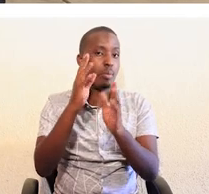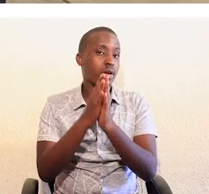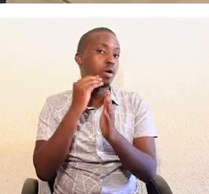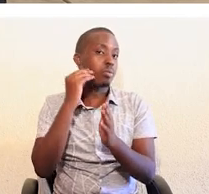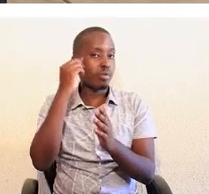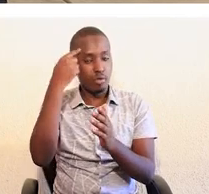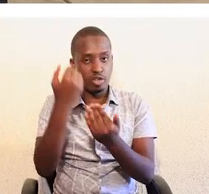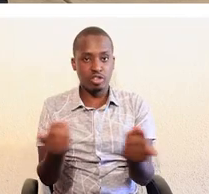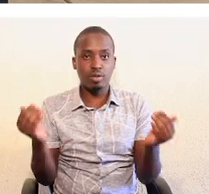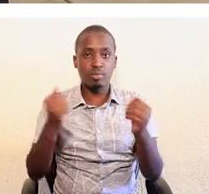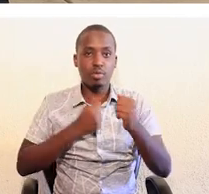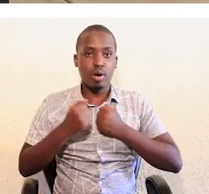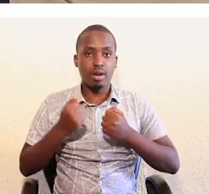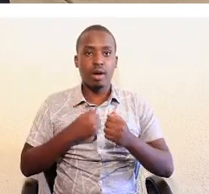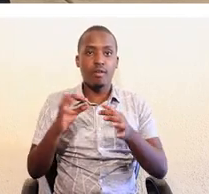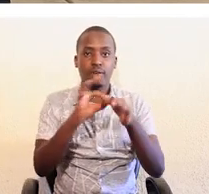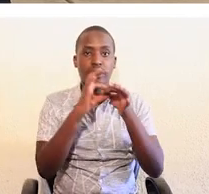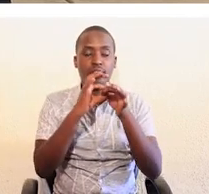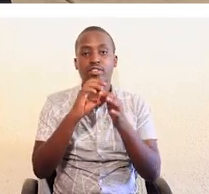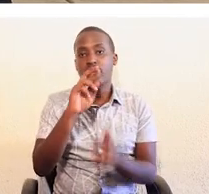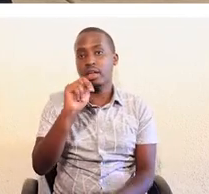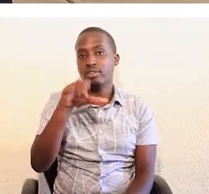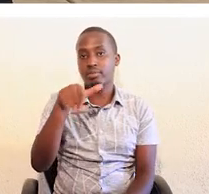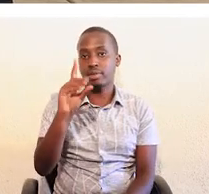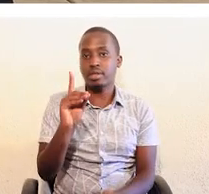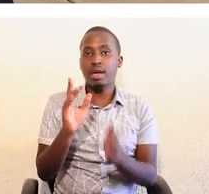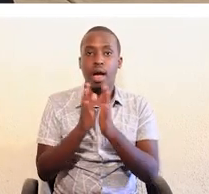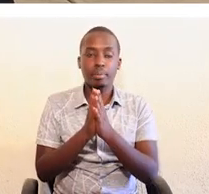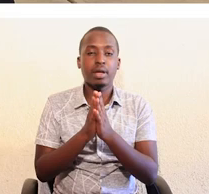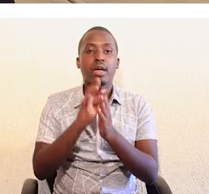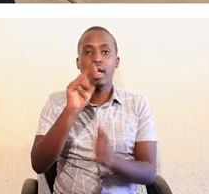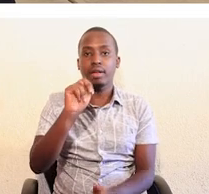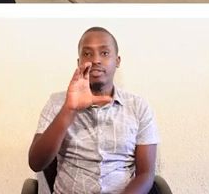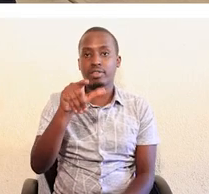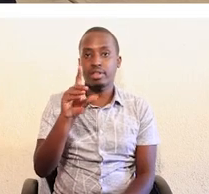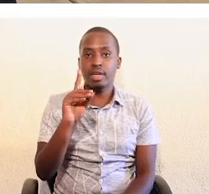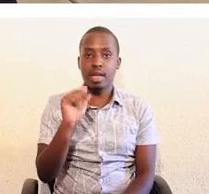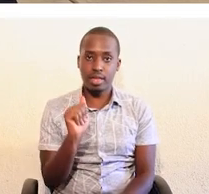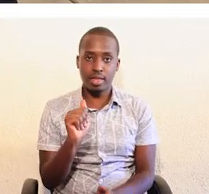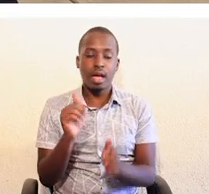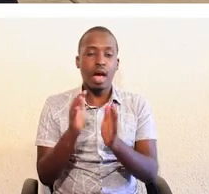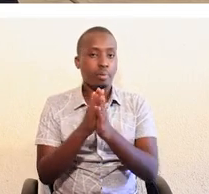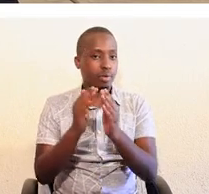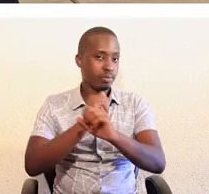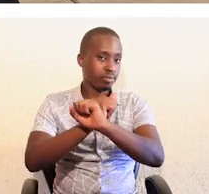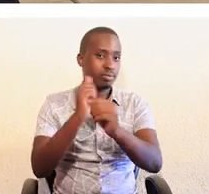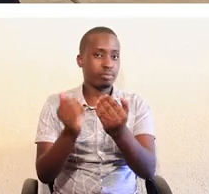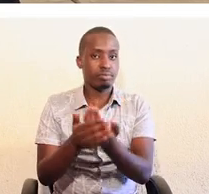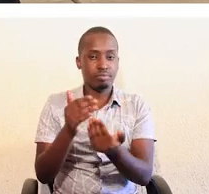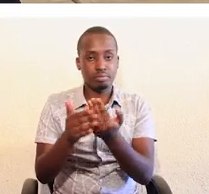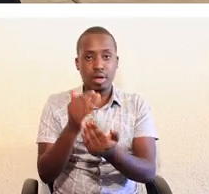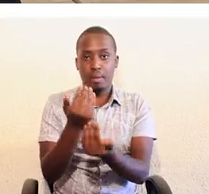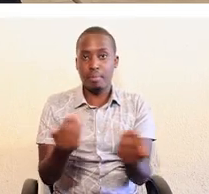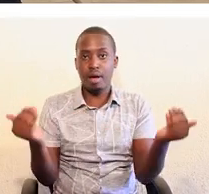for Children Rwanda ufatanyije n'inama y'igihugu y'abantu bafite ubumuga ndetse n'ikigo cy'igihugu gishinzwe imikurire no kurengera